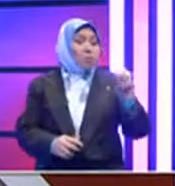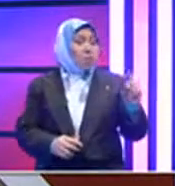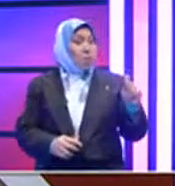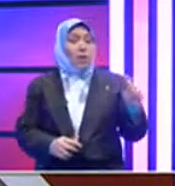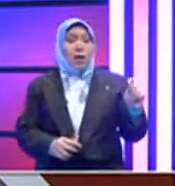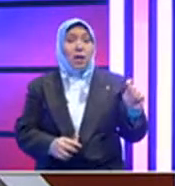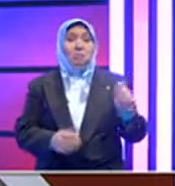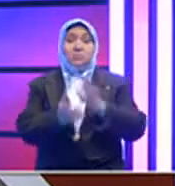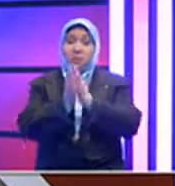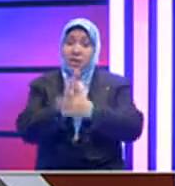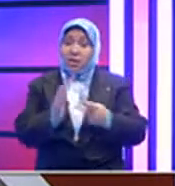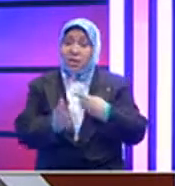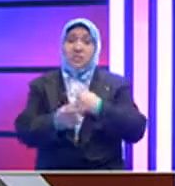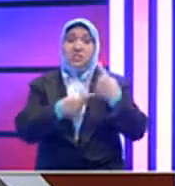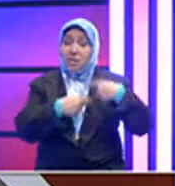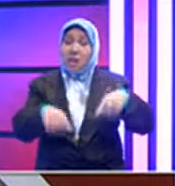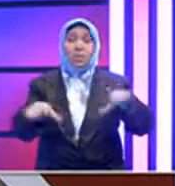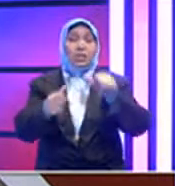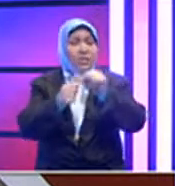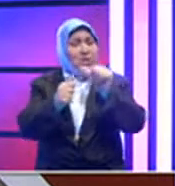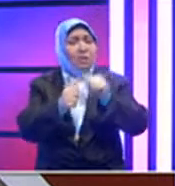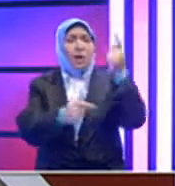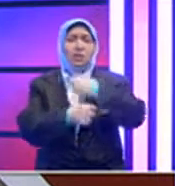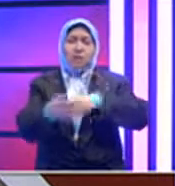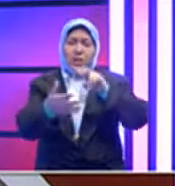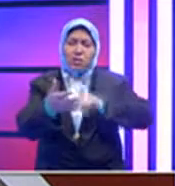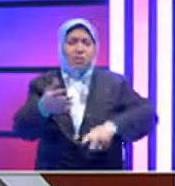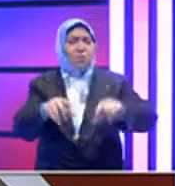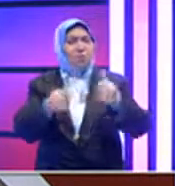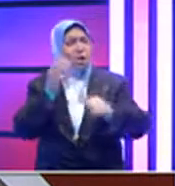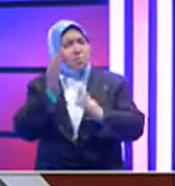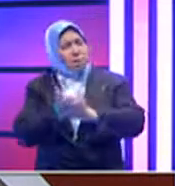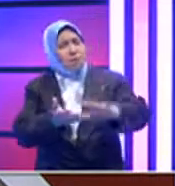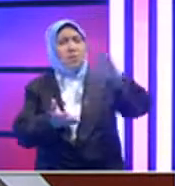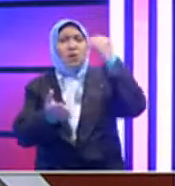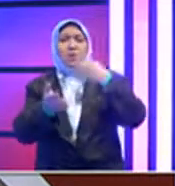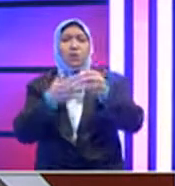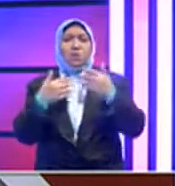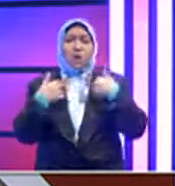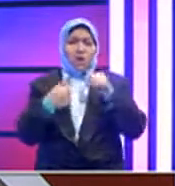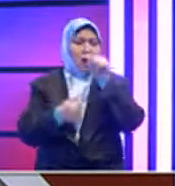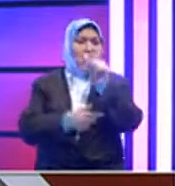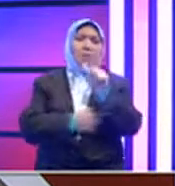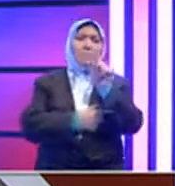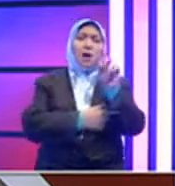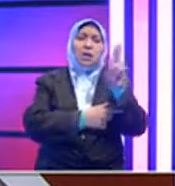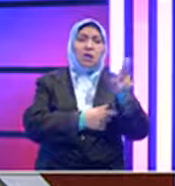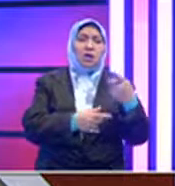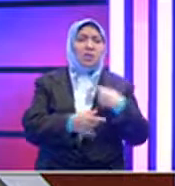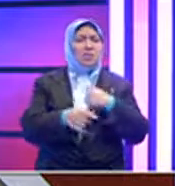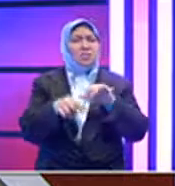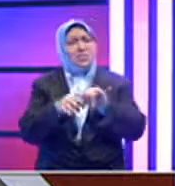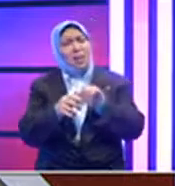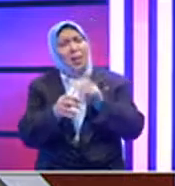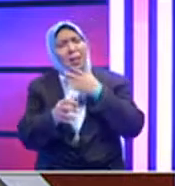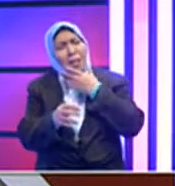Di yang kita sedang buat setiap hari tentang baca al-qur'an tilawah saatnya belajar walaupun kalau ada bantal itu kita masih mengangkat rangkain